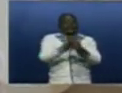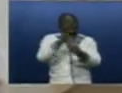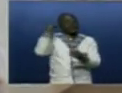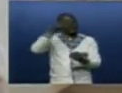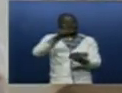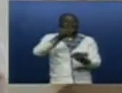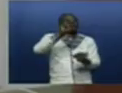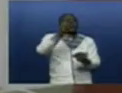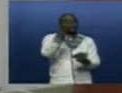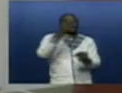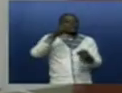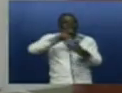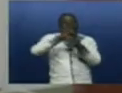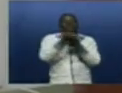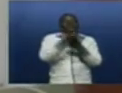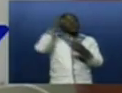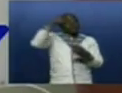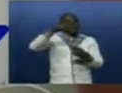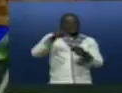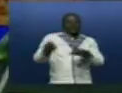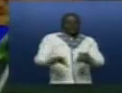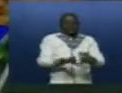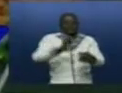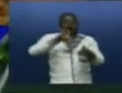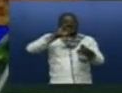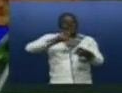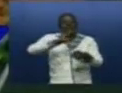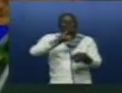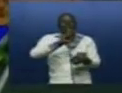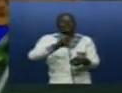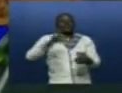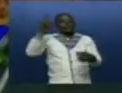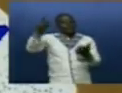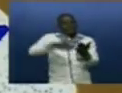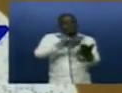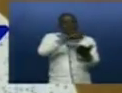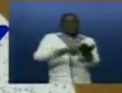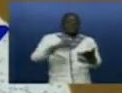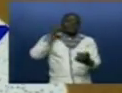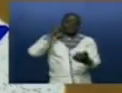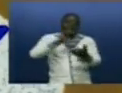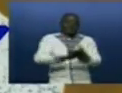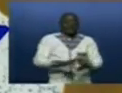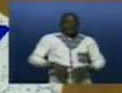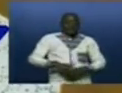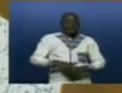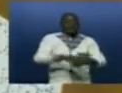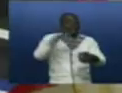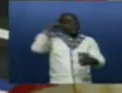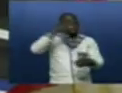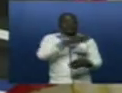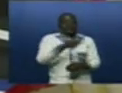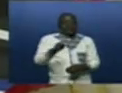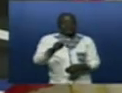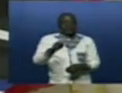session ordinaire de la plateforme multisectorielle pour l'élimination du mariage d'enfants au Burkina Faso. Une session